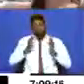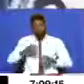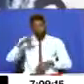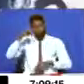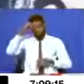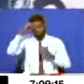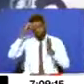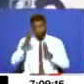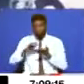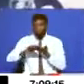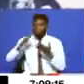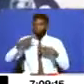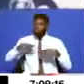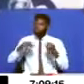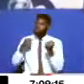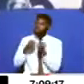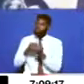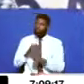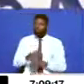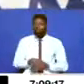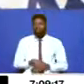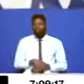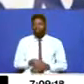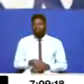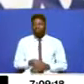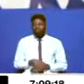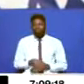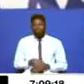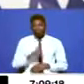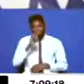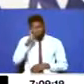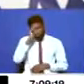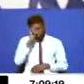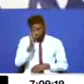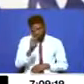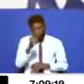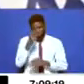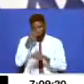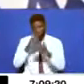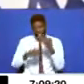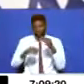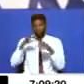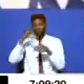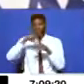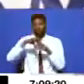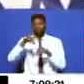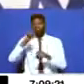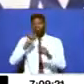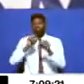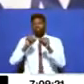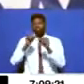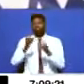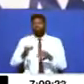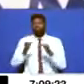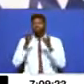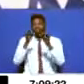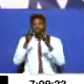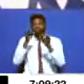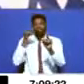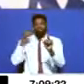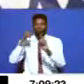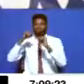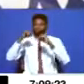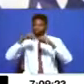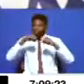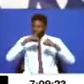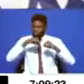anayependelewa. Naheshimu ya kwa the nominations have been postponed kuweza kukubaliana na hii mambo ya consensus iweze kuangaliwa